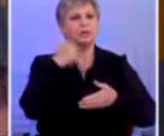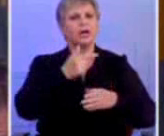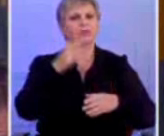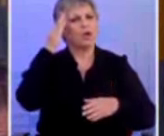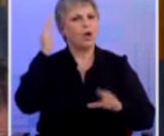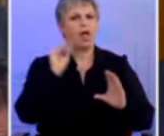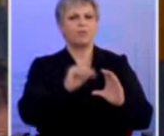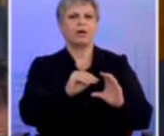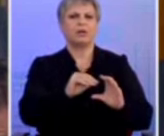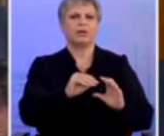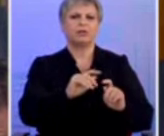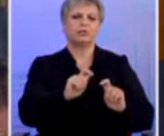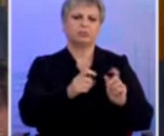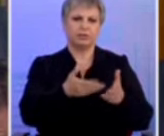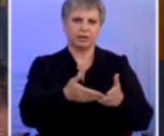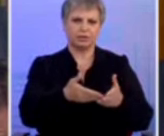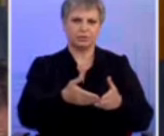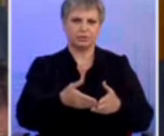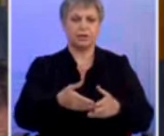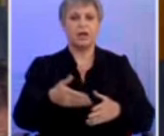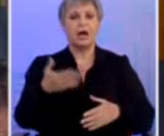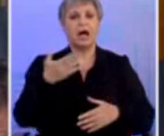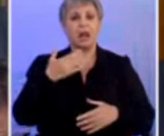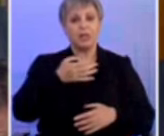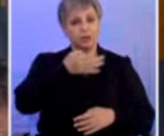μου ότι η δυνατότητα να